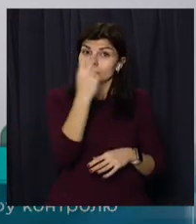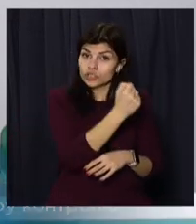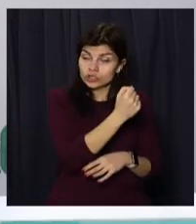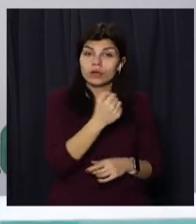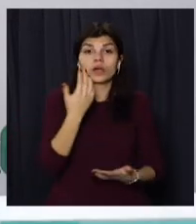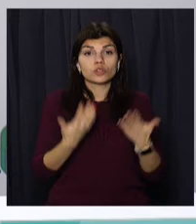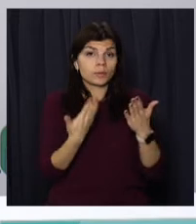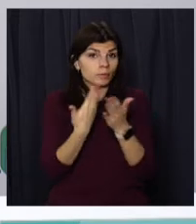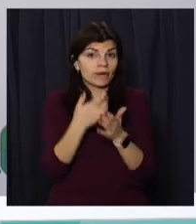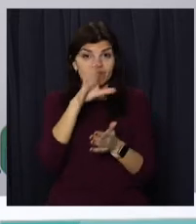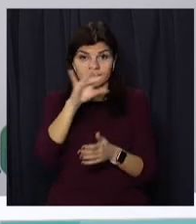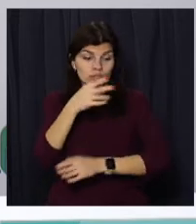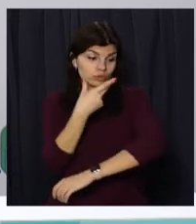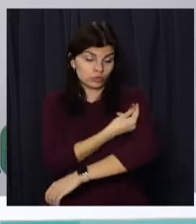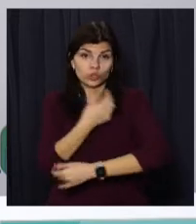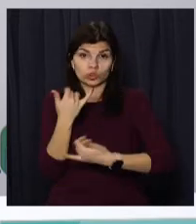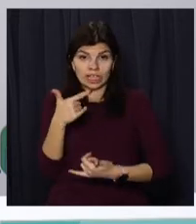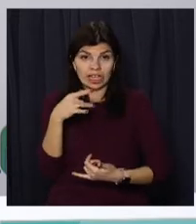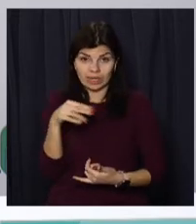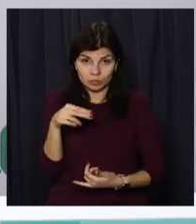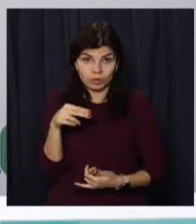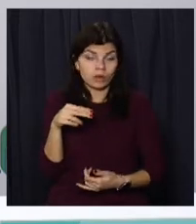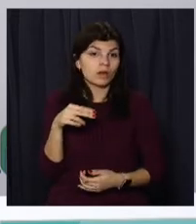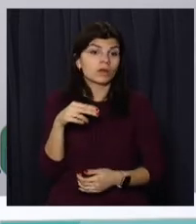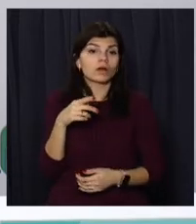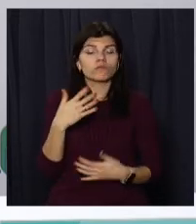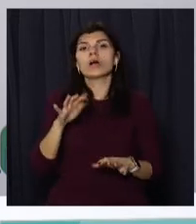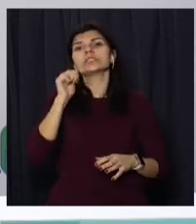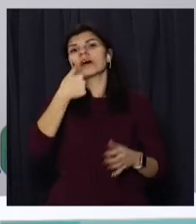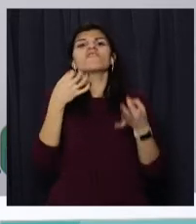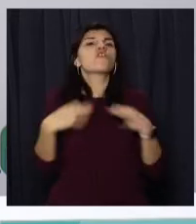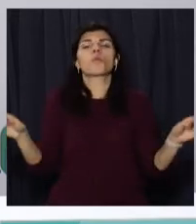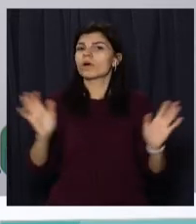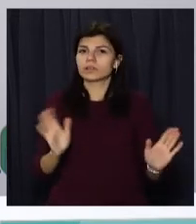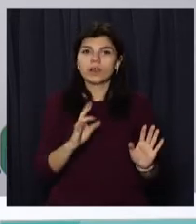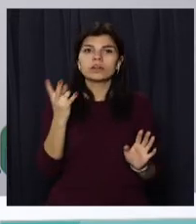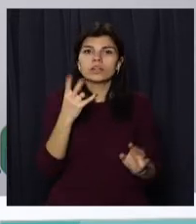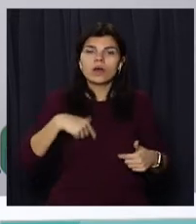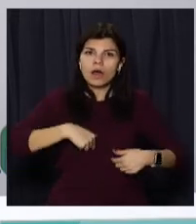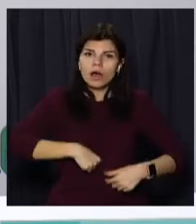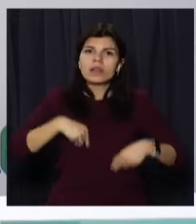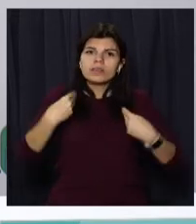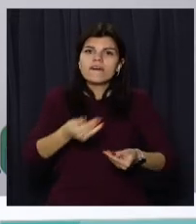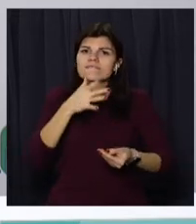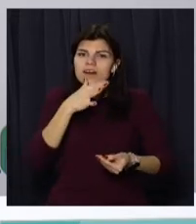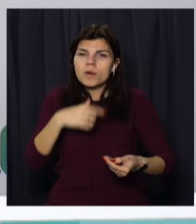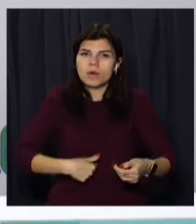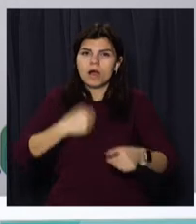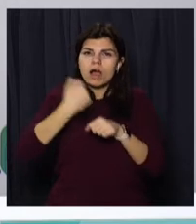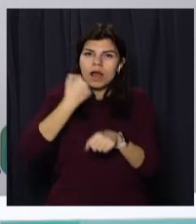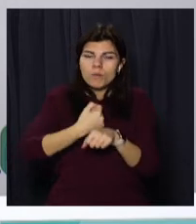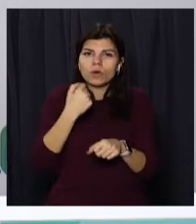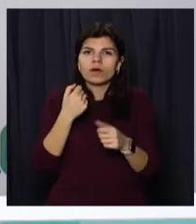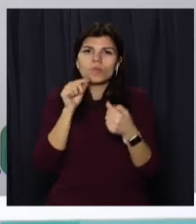Тобто, якщо ви сьогодні вакцинувалися, це не значить, що завтра ви можете вже вільно спілкуватися, все. Треба організму дати час на виробку даних